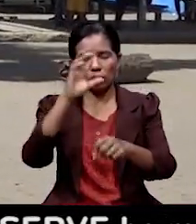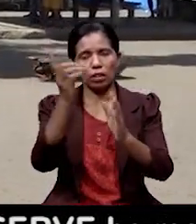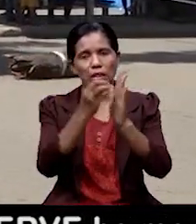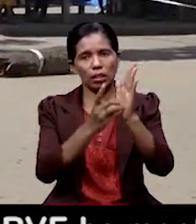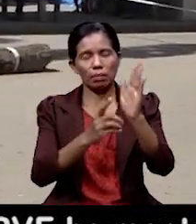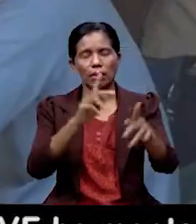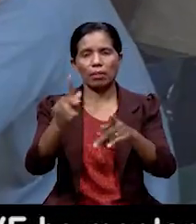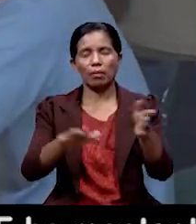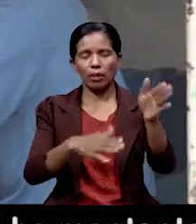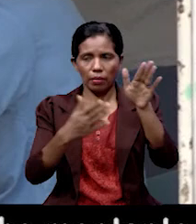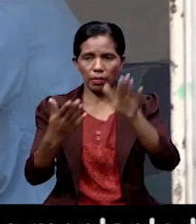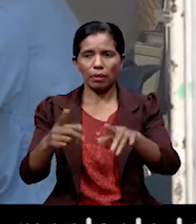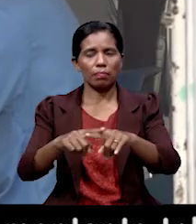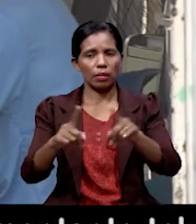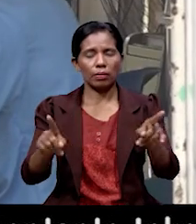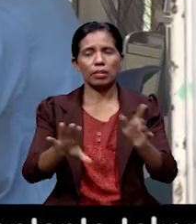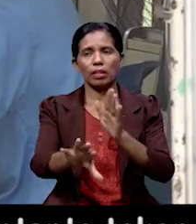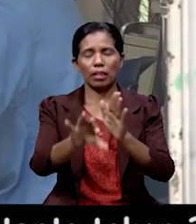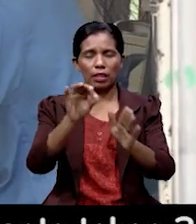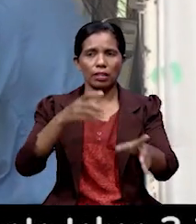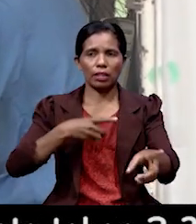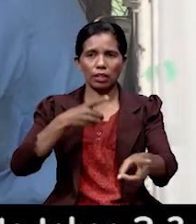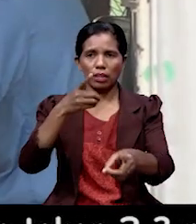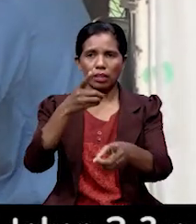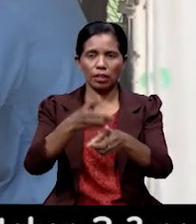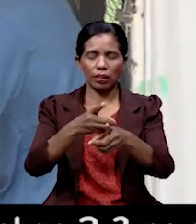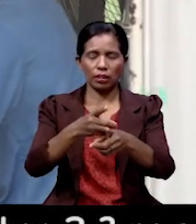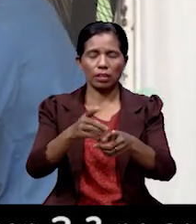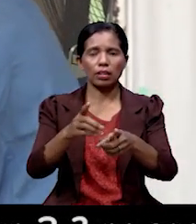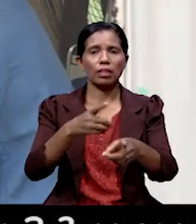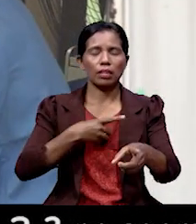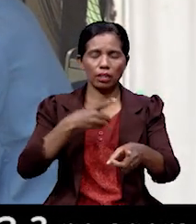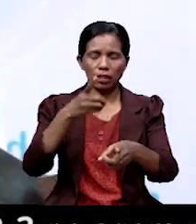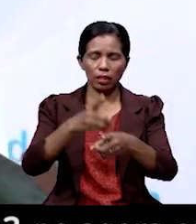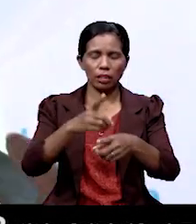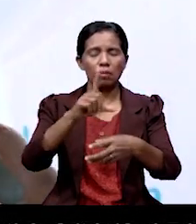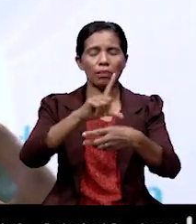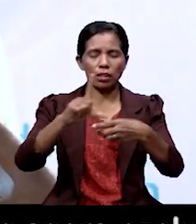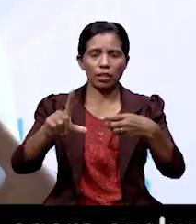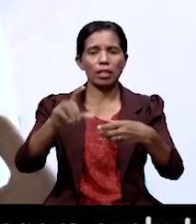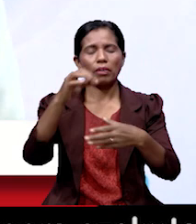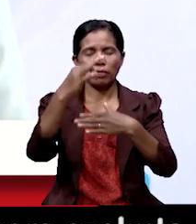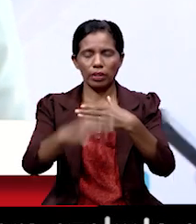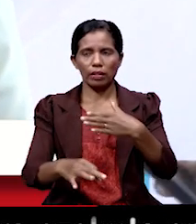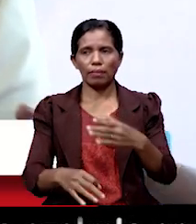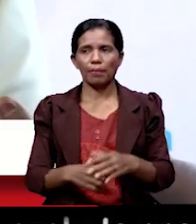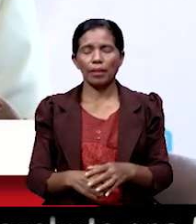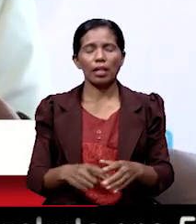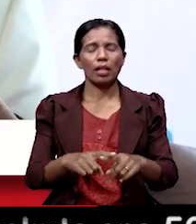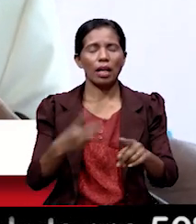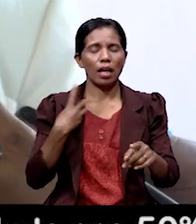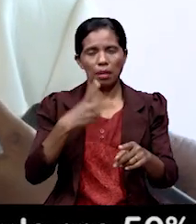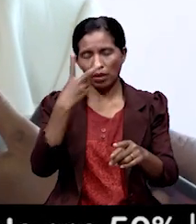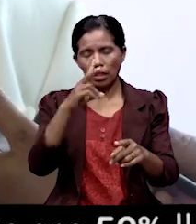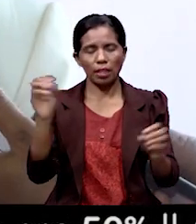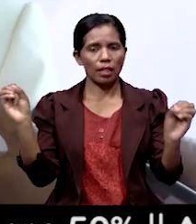MNB mate, mas be sehetan direito ba subsídio linha frente. Ami conselho depois da minha rede da né. Lanya